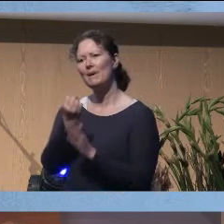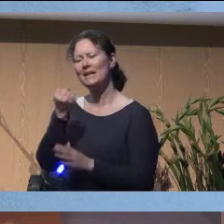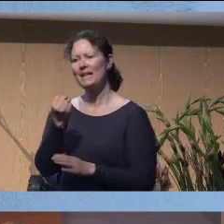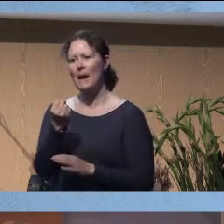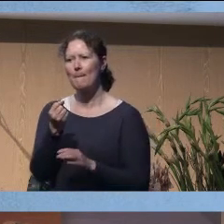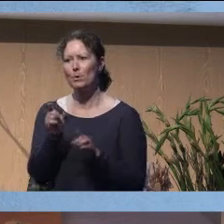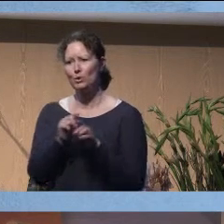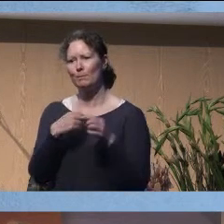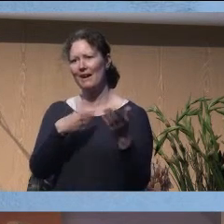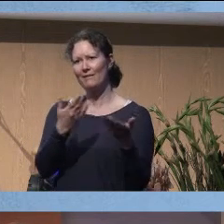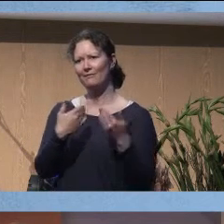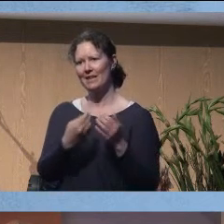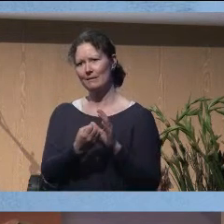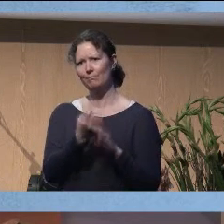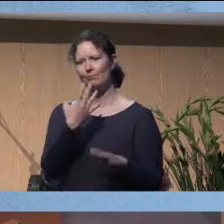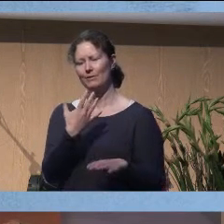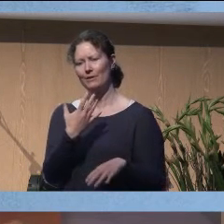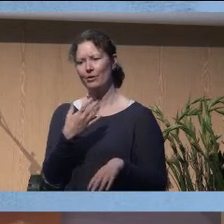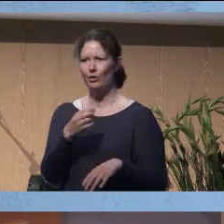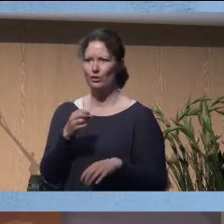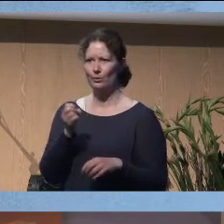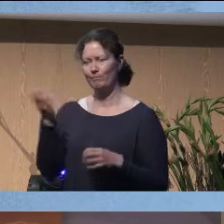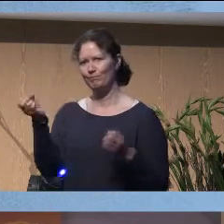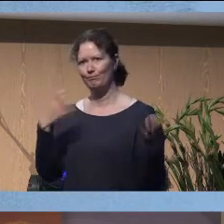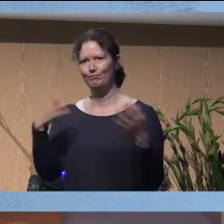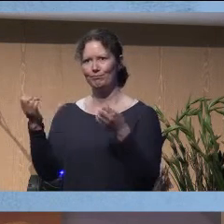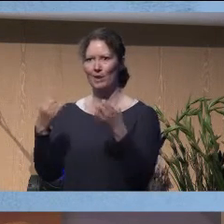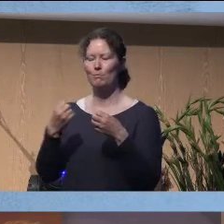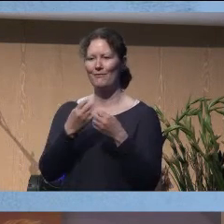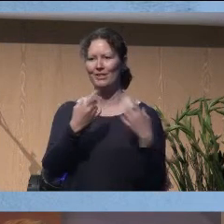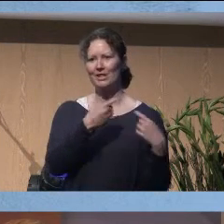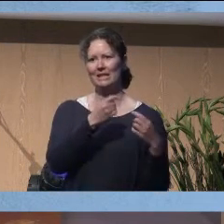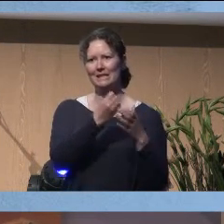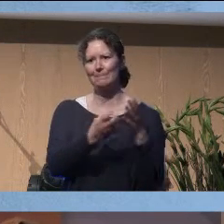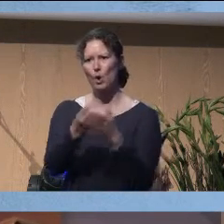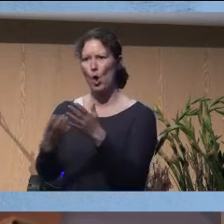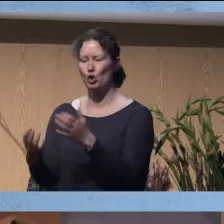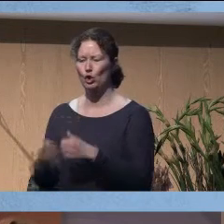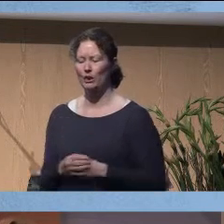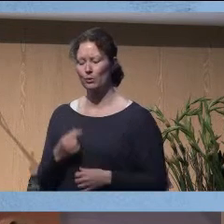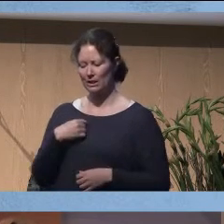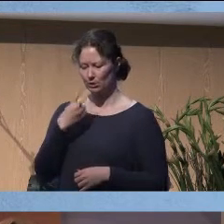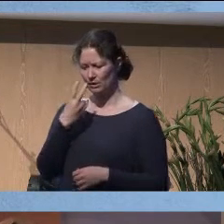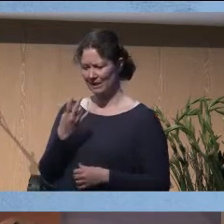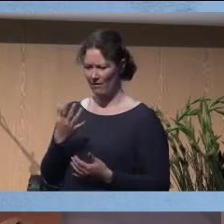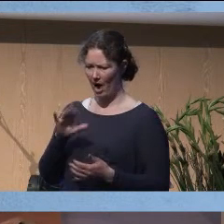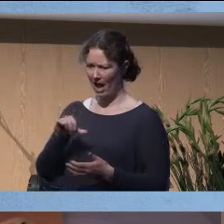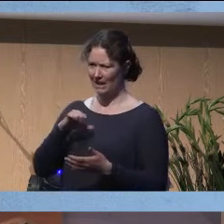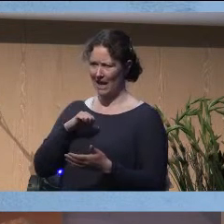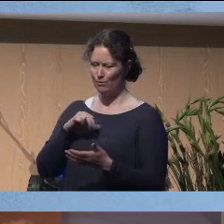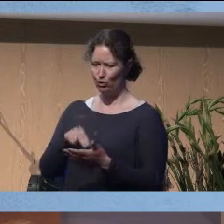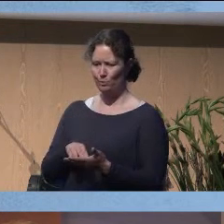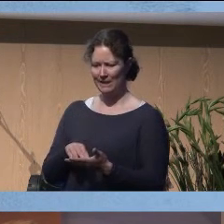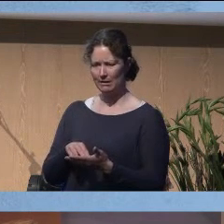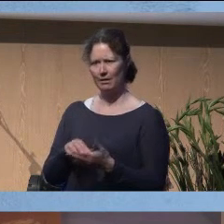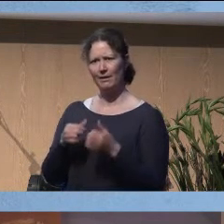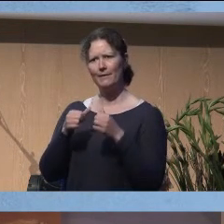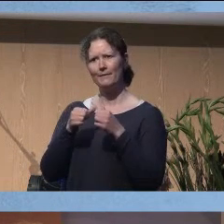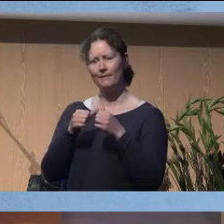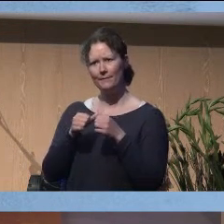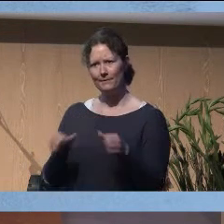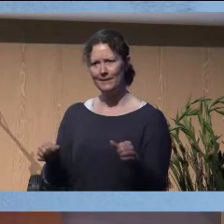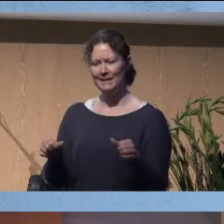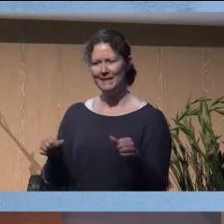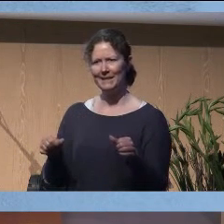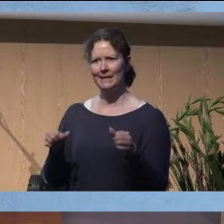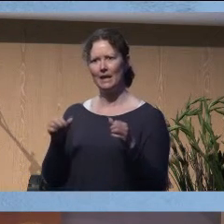som jeg fikk opp sånn fra øst og vest på forskjellige språk. Når jeg skulle se på hva autonomi var. Frihet, lek, flotte